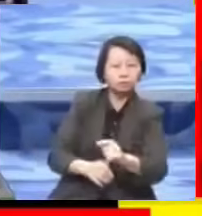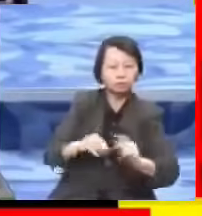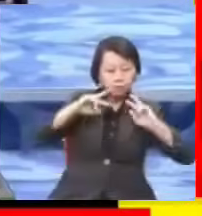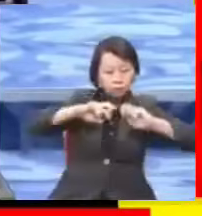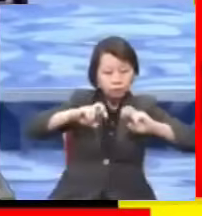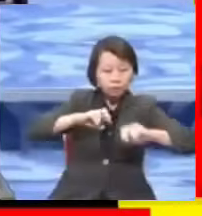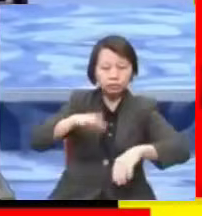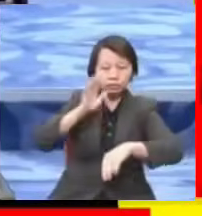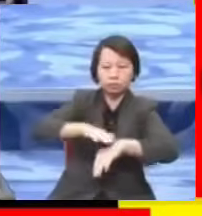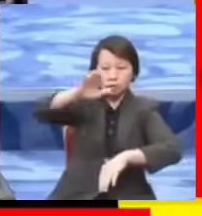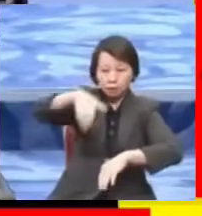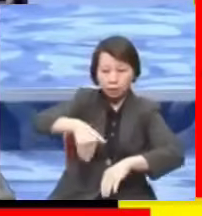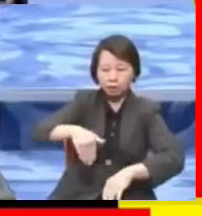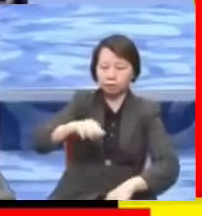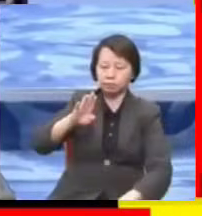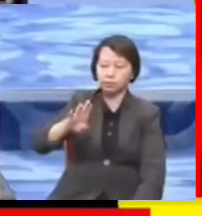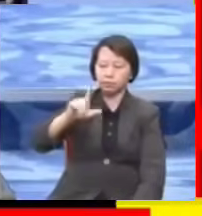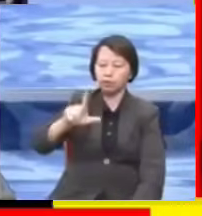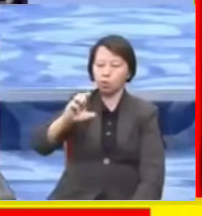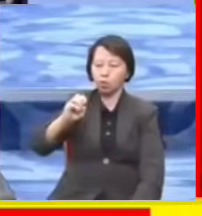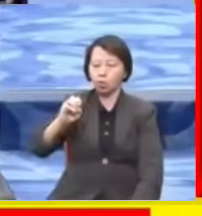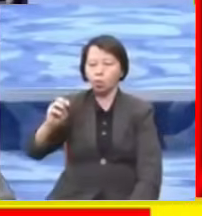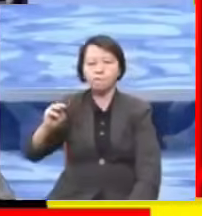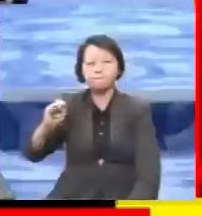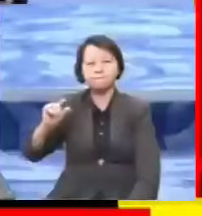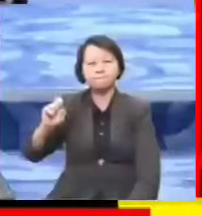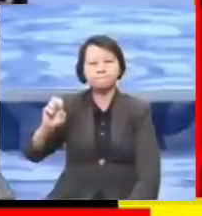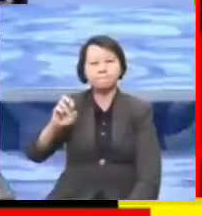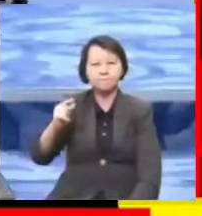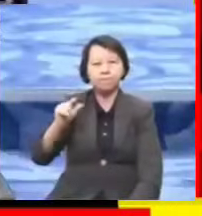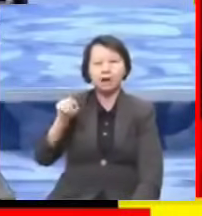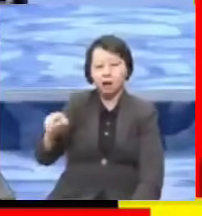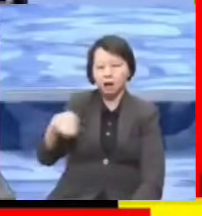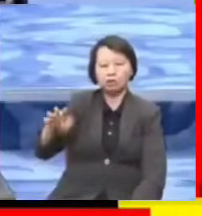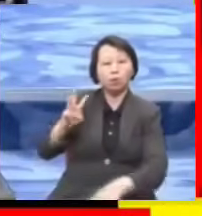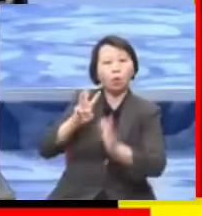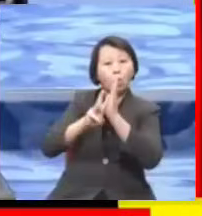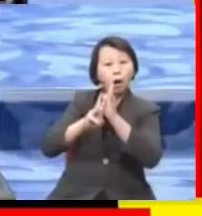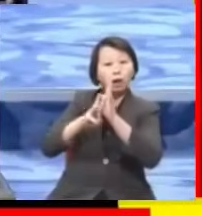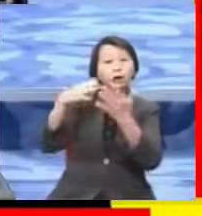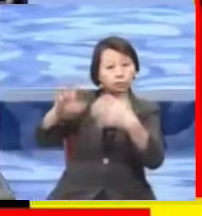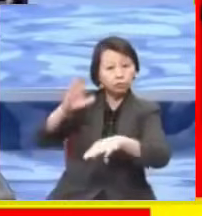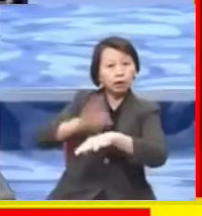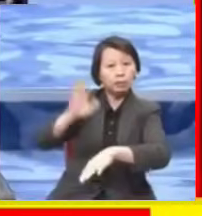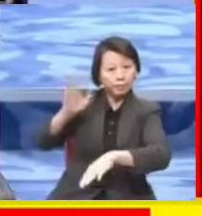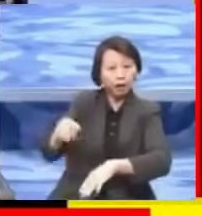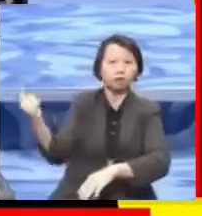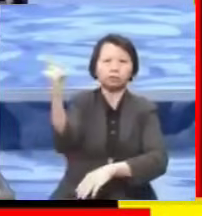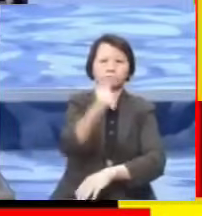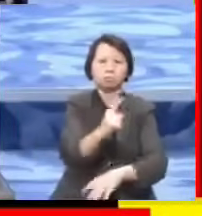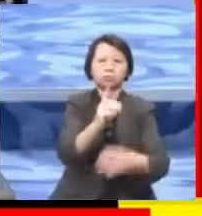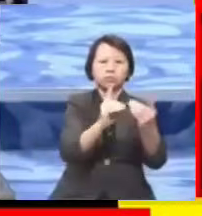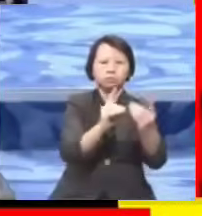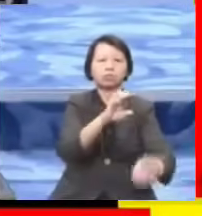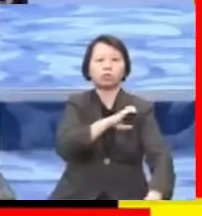itu memanggil Bloomberg. Wakil Bloomberg memang telah dipanggil mengikut